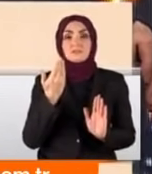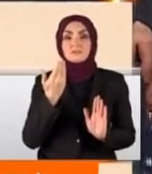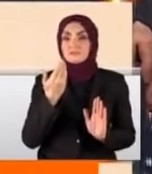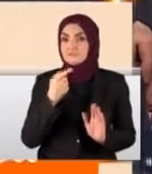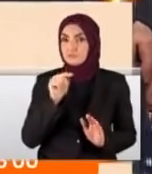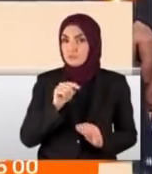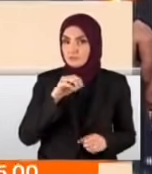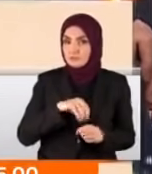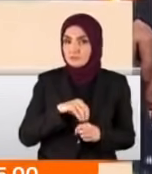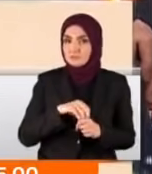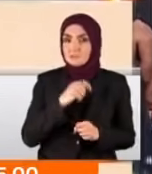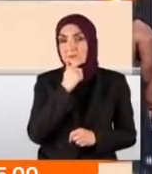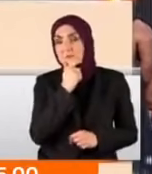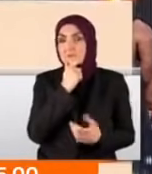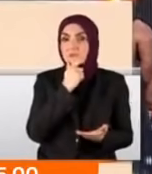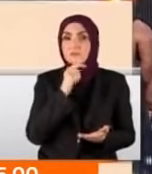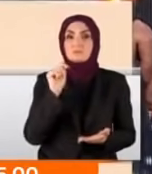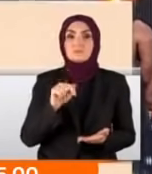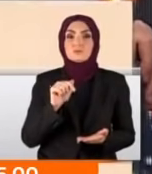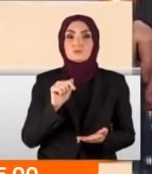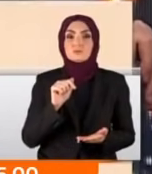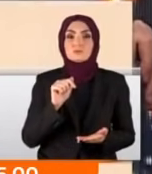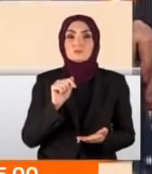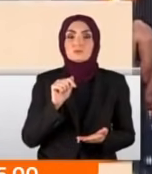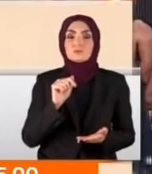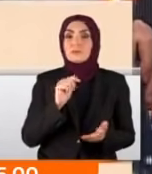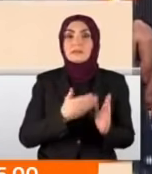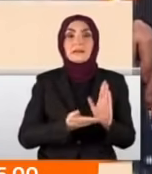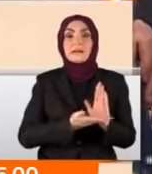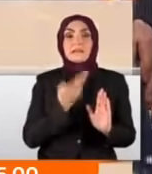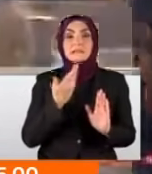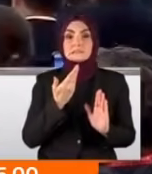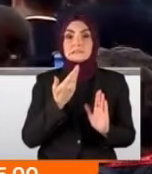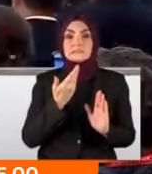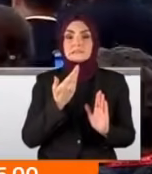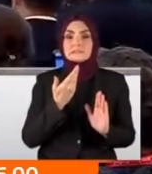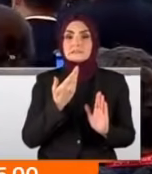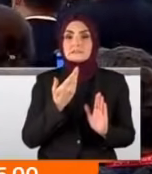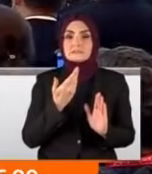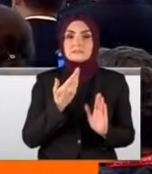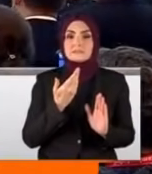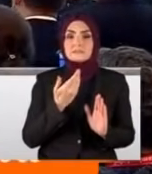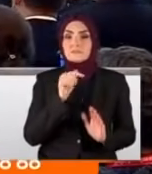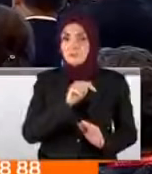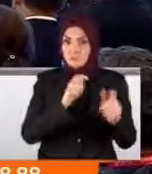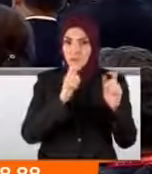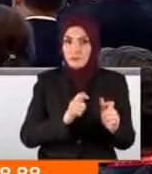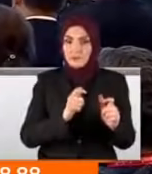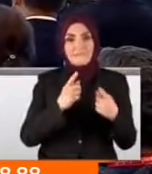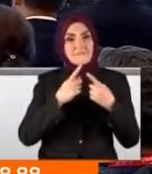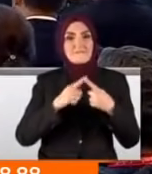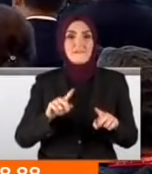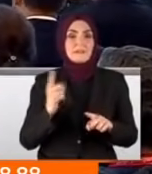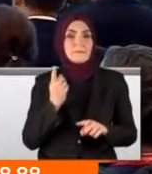bunu adalara mı bunları kaldırsak yoksa burada farklı